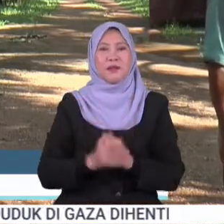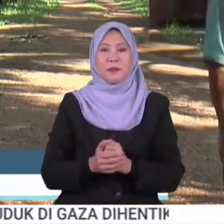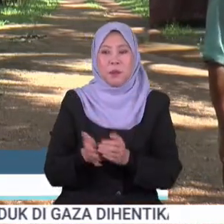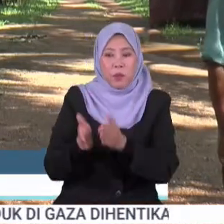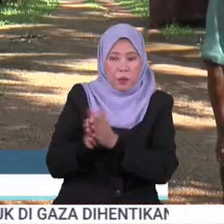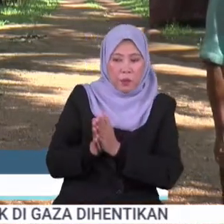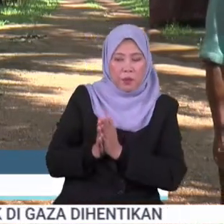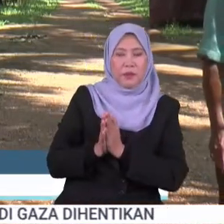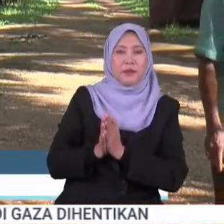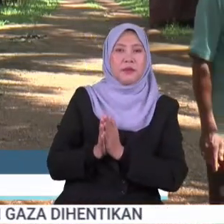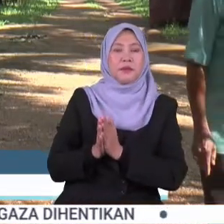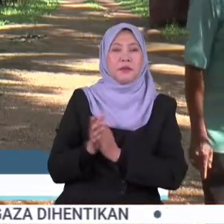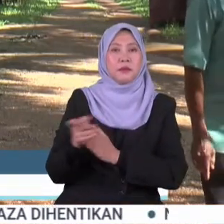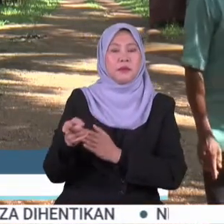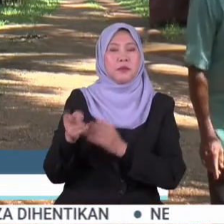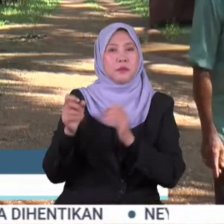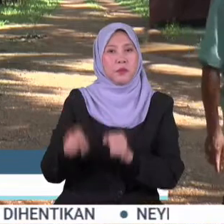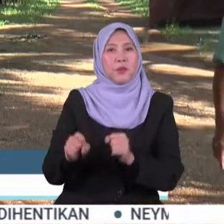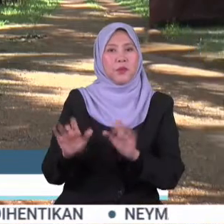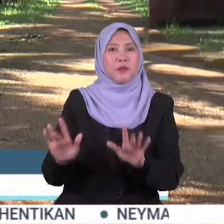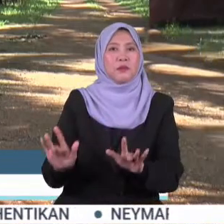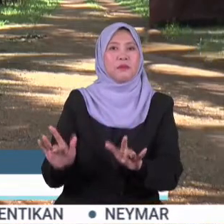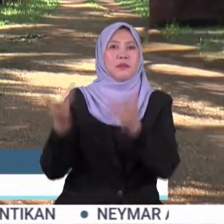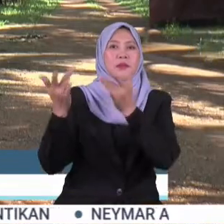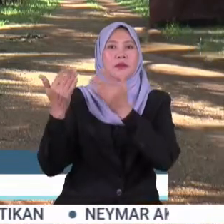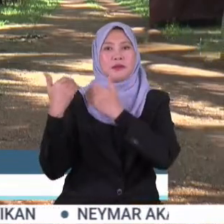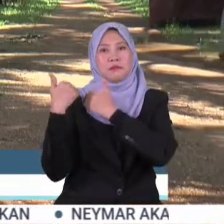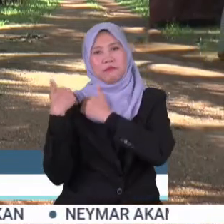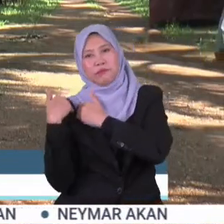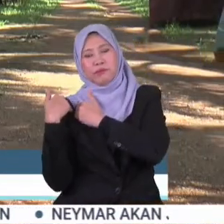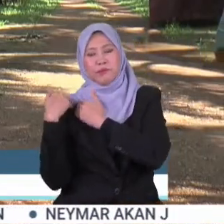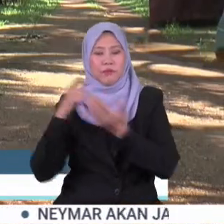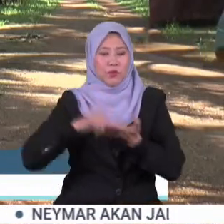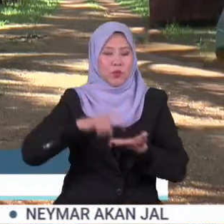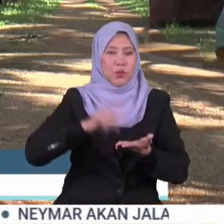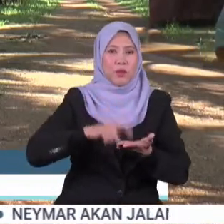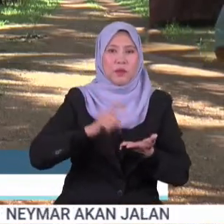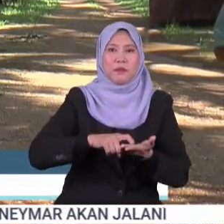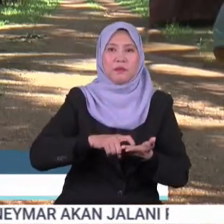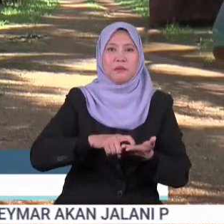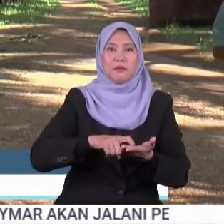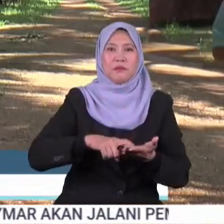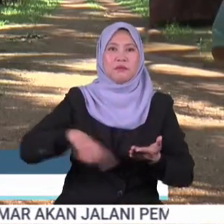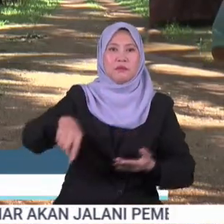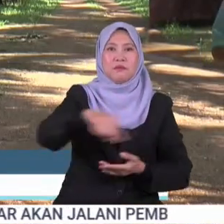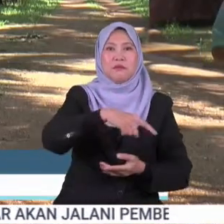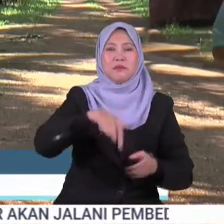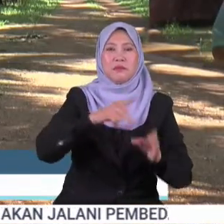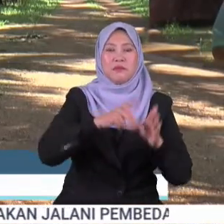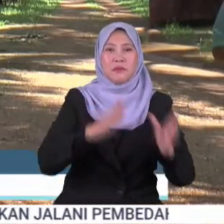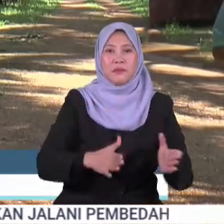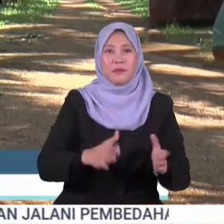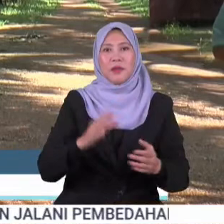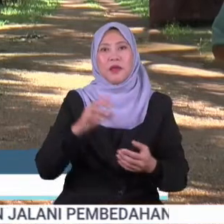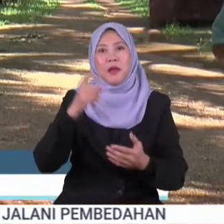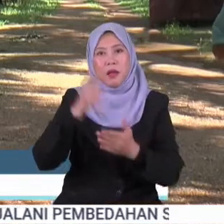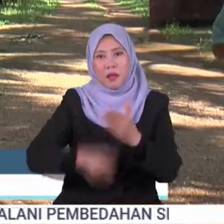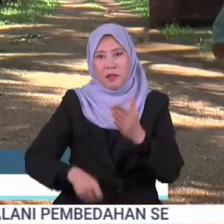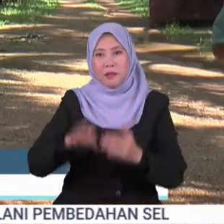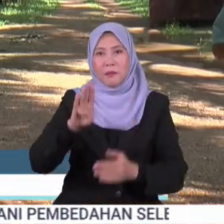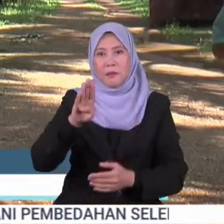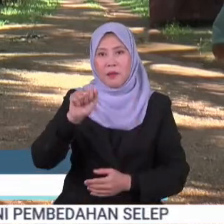kita minta tu lah meringankan beban hutang peserta. Jadi kalau boleh harga baja